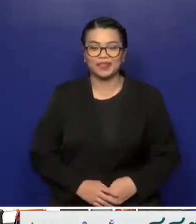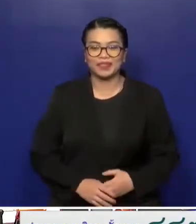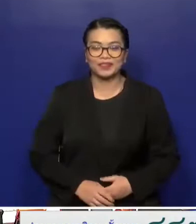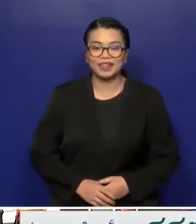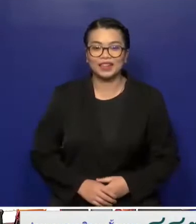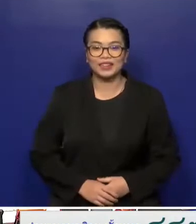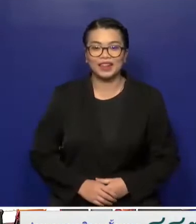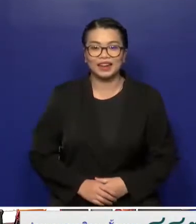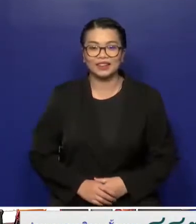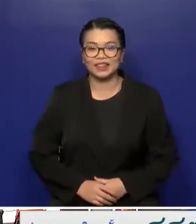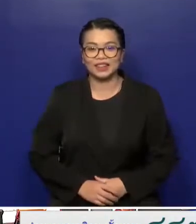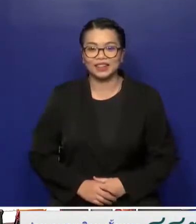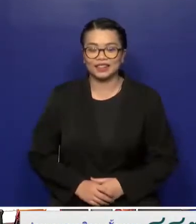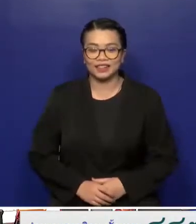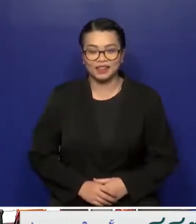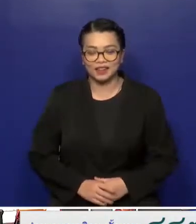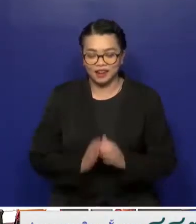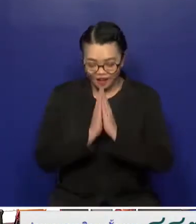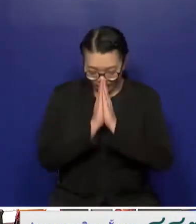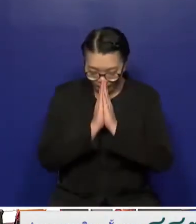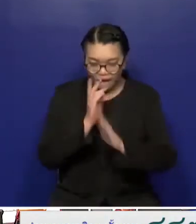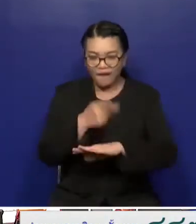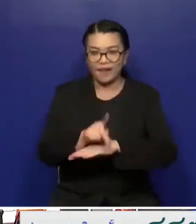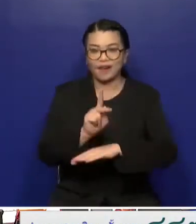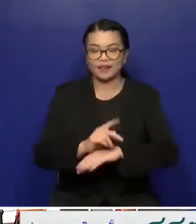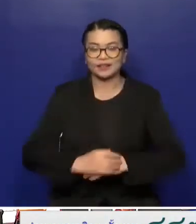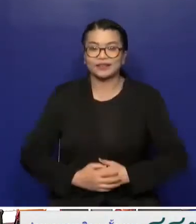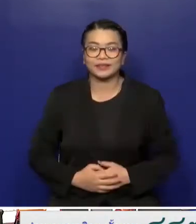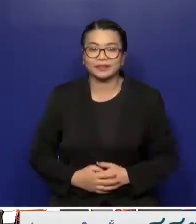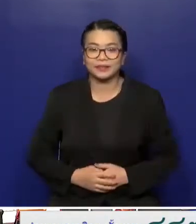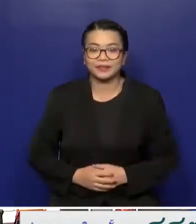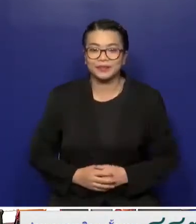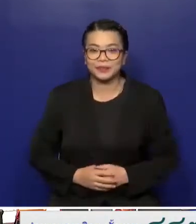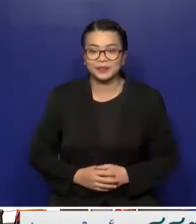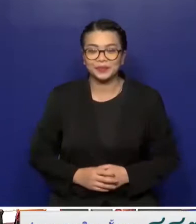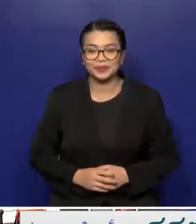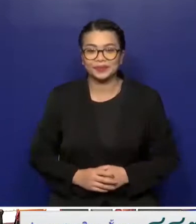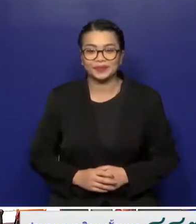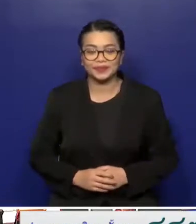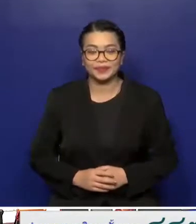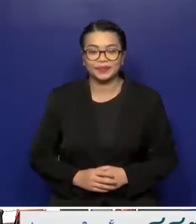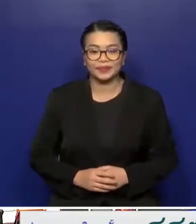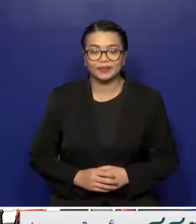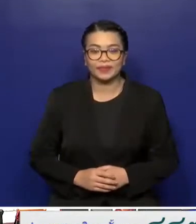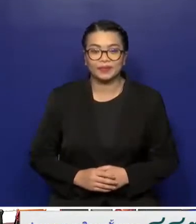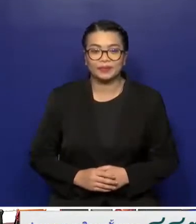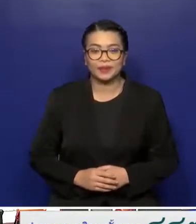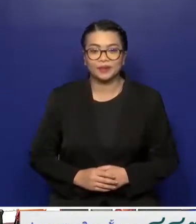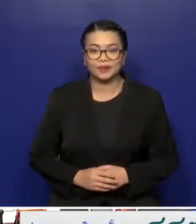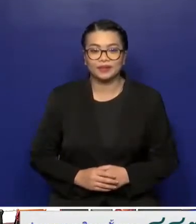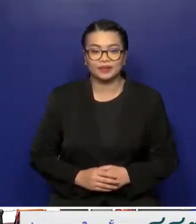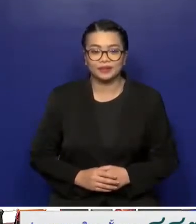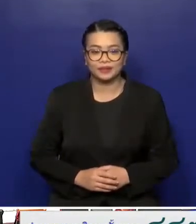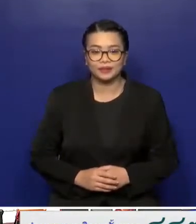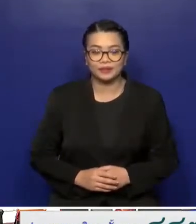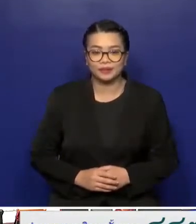กราบเรียนท่านประธานสภาผู้แทนราษฎรที่เคารพกระผมชินวรบุญเกียรติพ